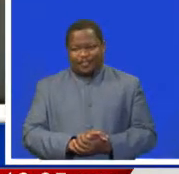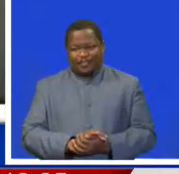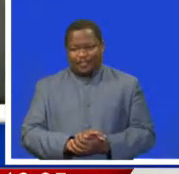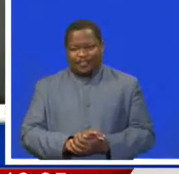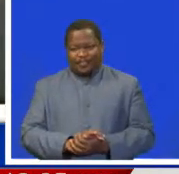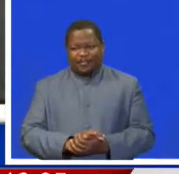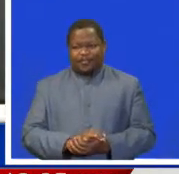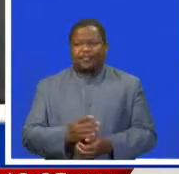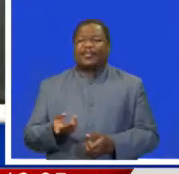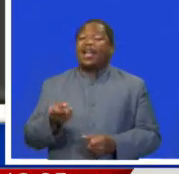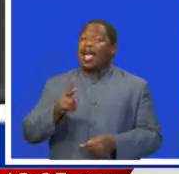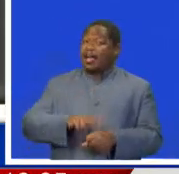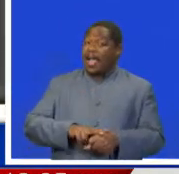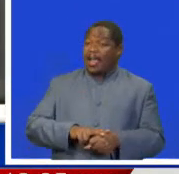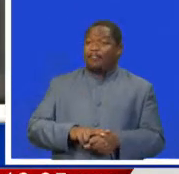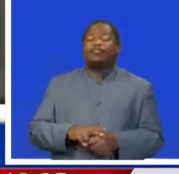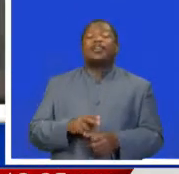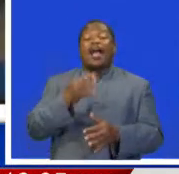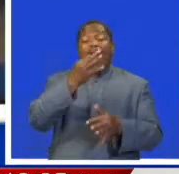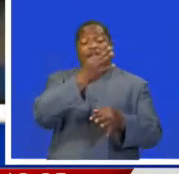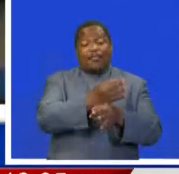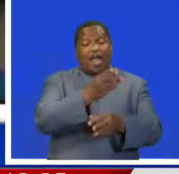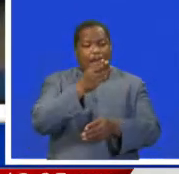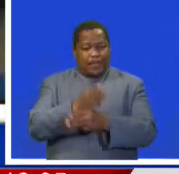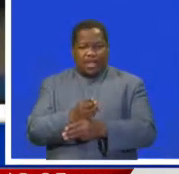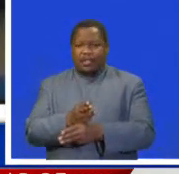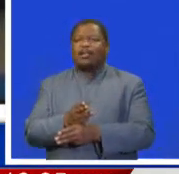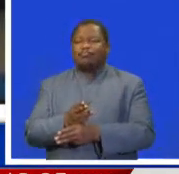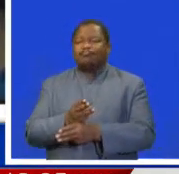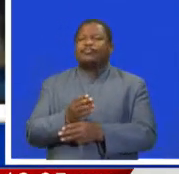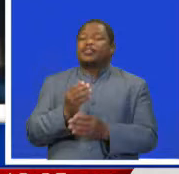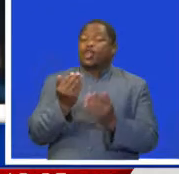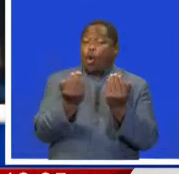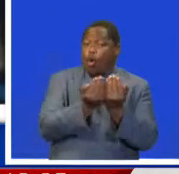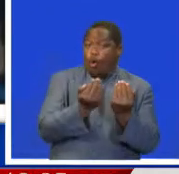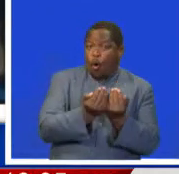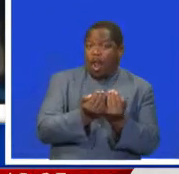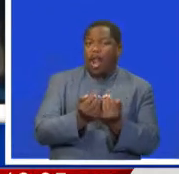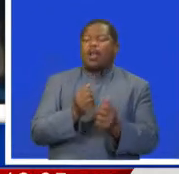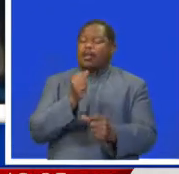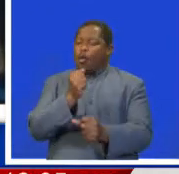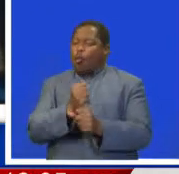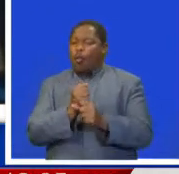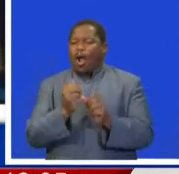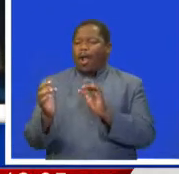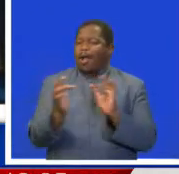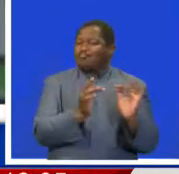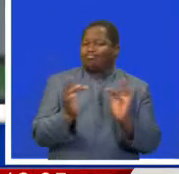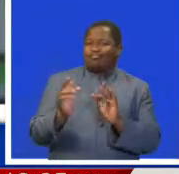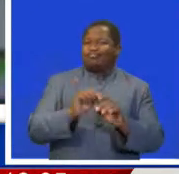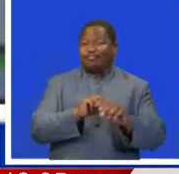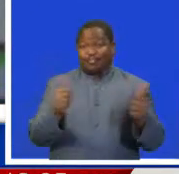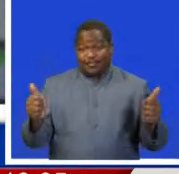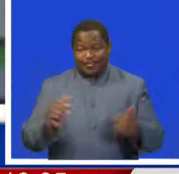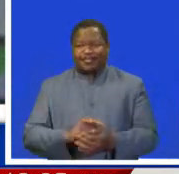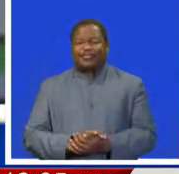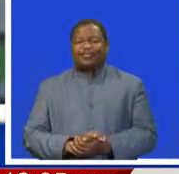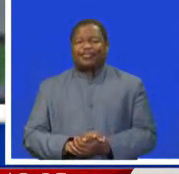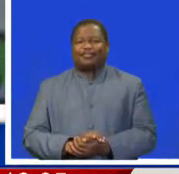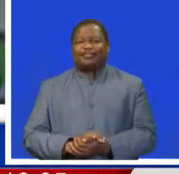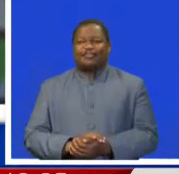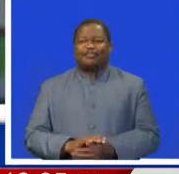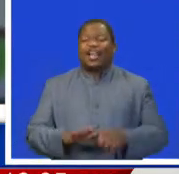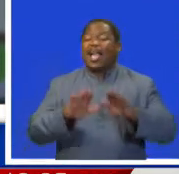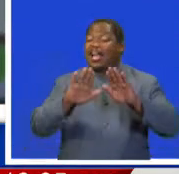And then also parents have been cooperative. Nabafundi bayachaza ukuthi kunjani ukufunda ngaphansi kwalesi simo. Eish,